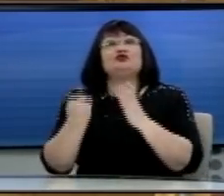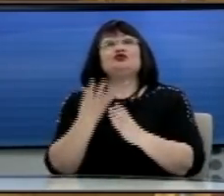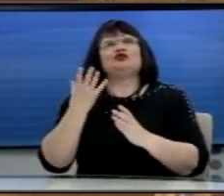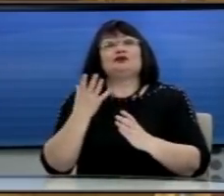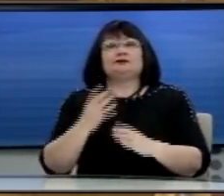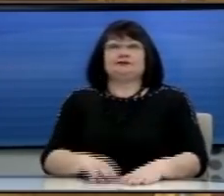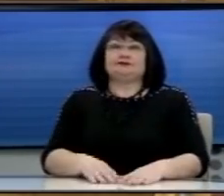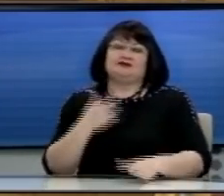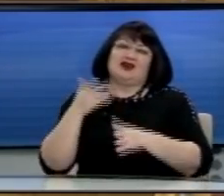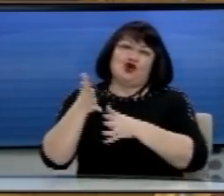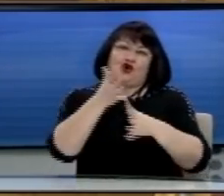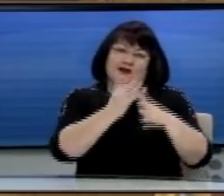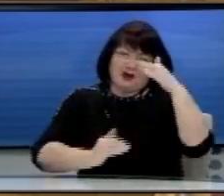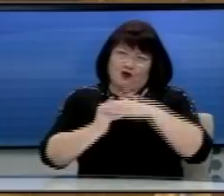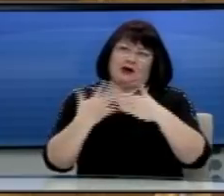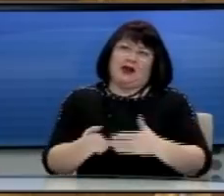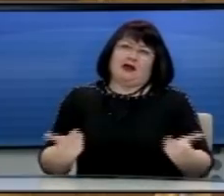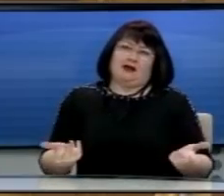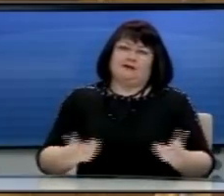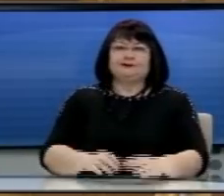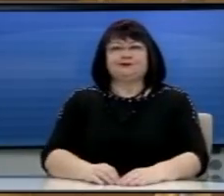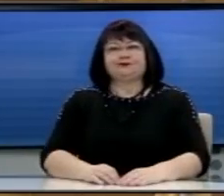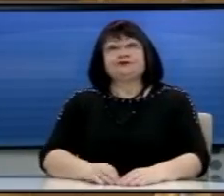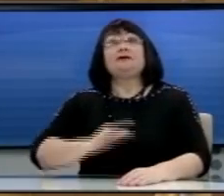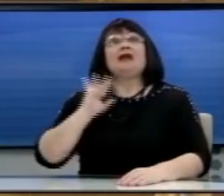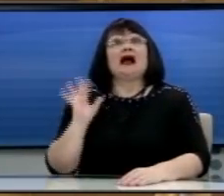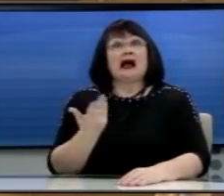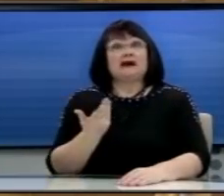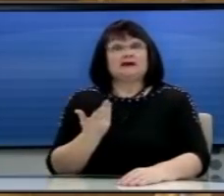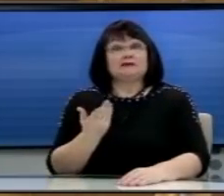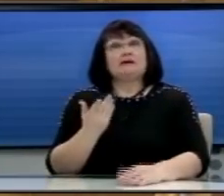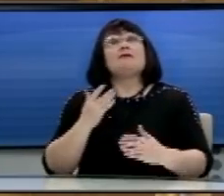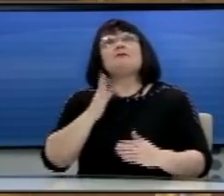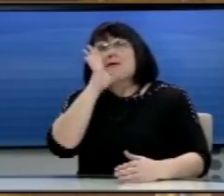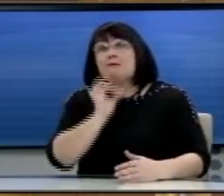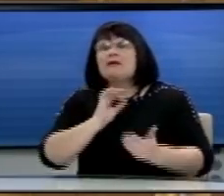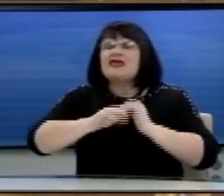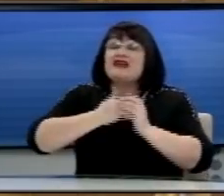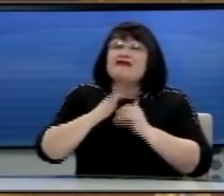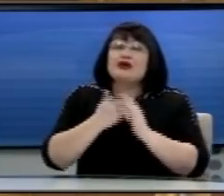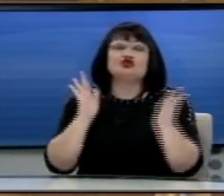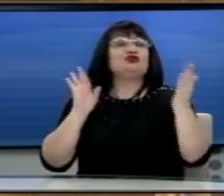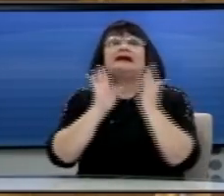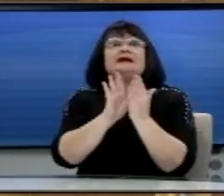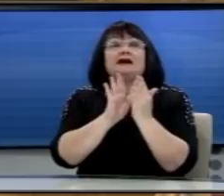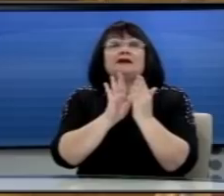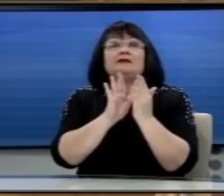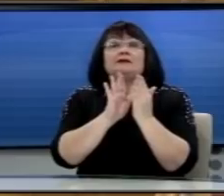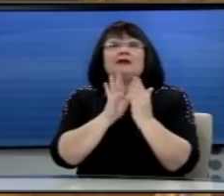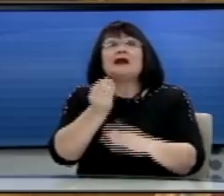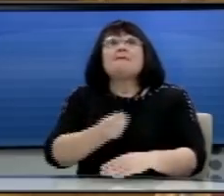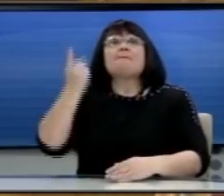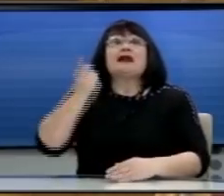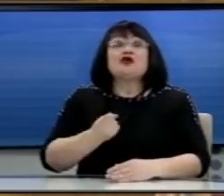και η κοροϊδία, βλέπετε, τα ωριά της. Αν είχατε τη στοιχειώδη έγνοια για το τι αντιμετωπίζει η